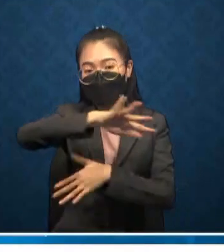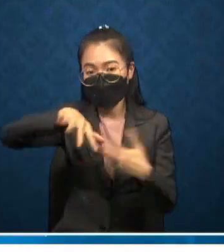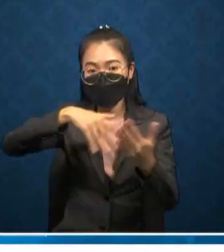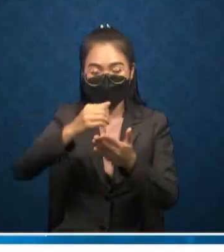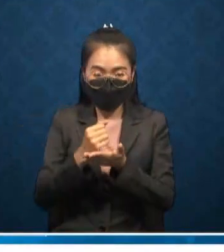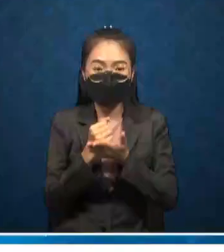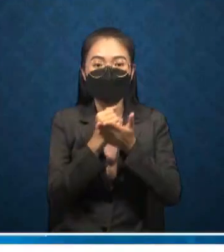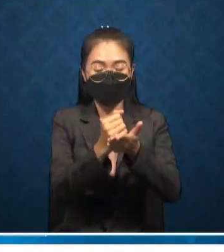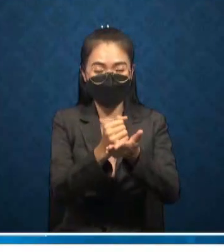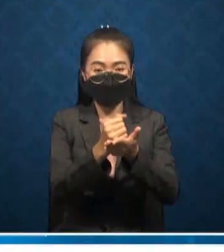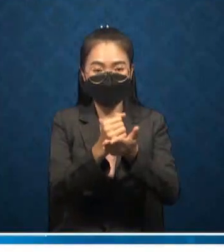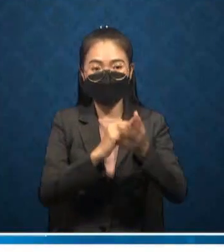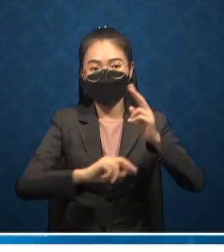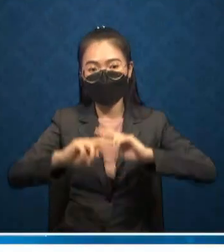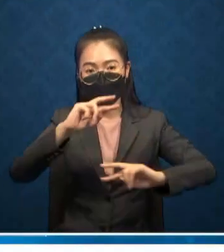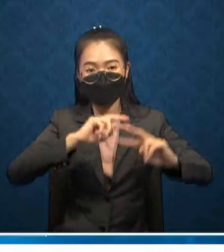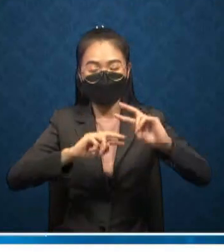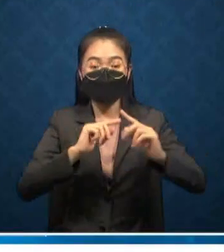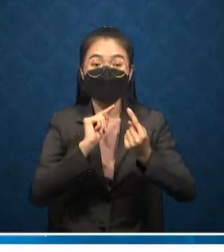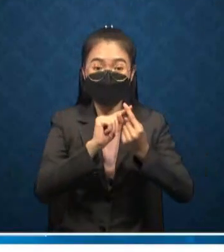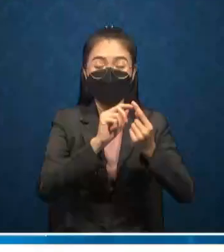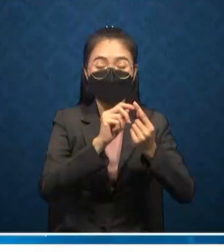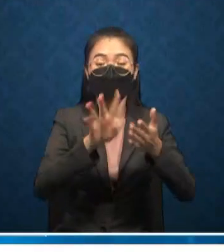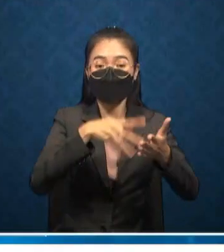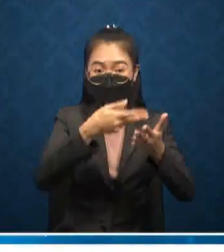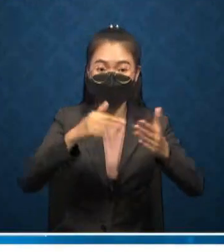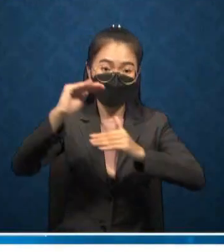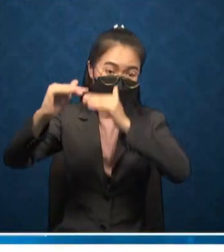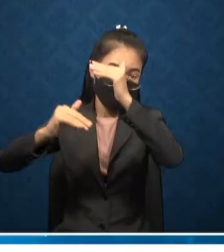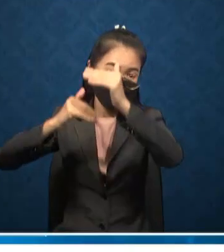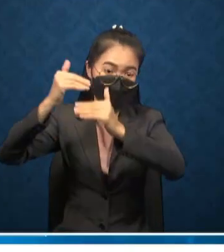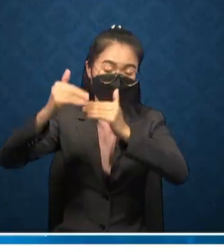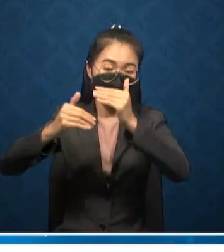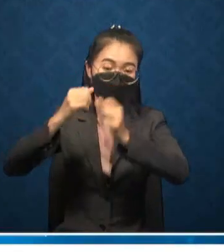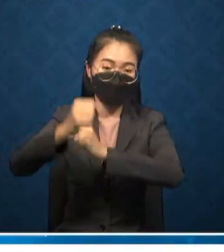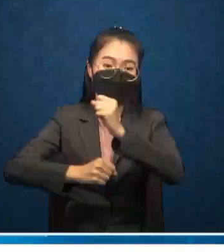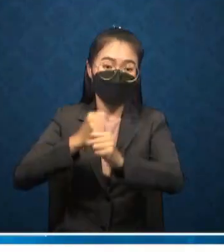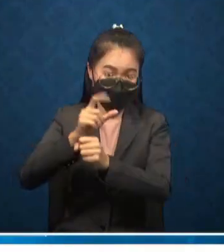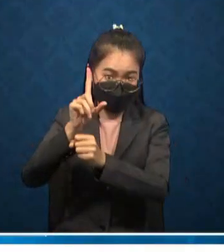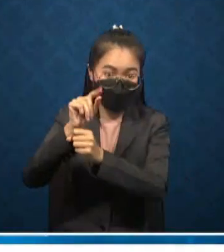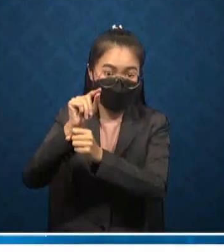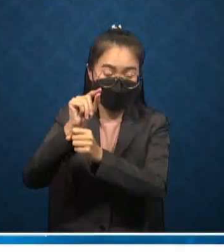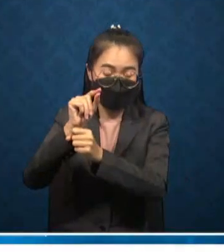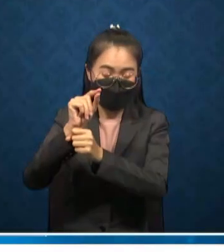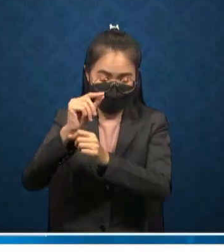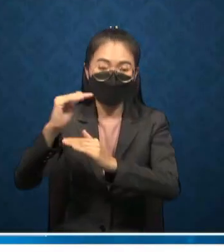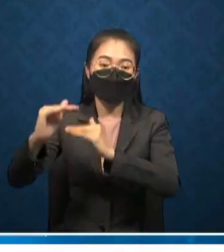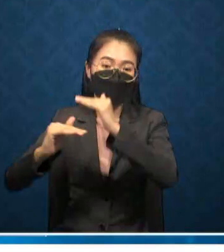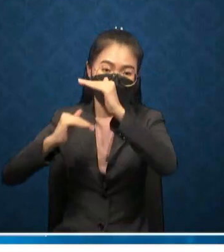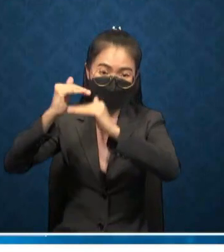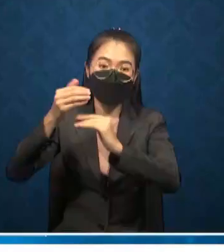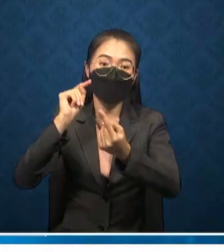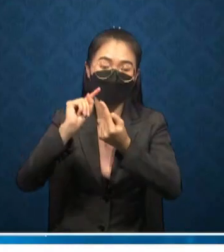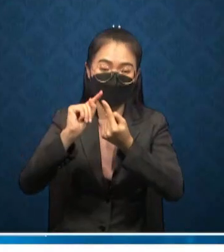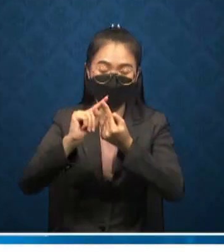ในเรื่องของการสร้างขีดความสามารถทางการแข่งขันพัฒนาและเสริมสร้างศักยภาพของ